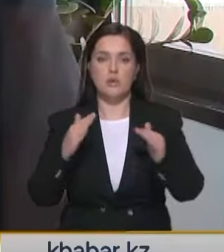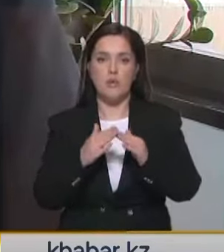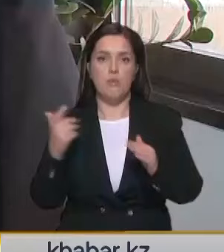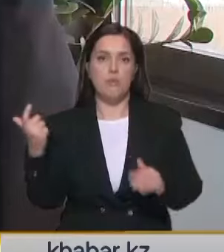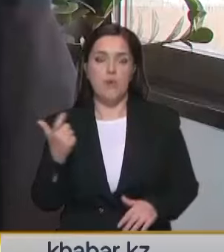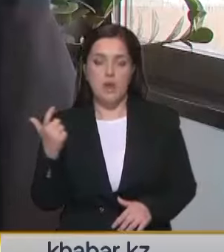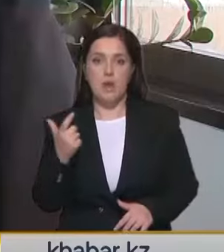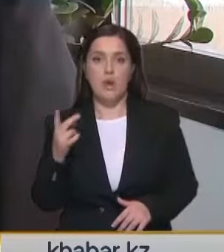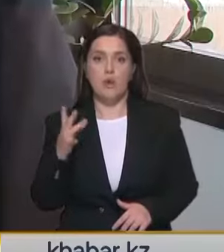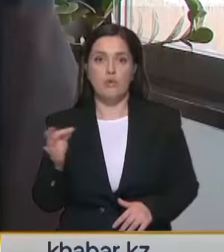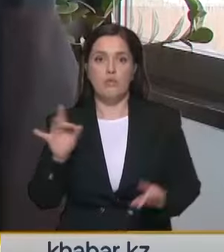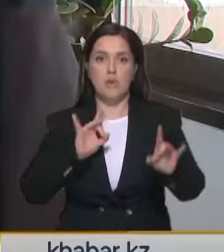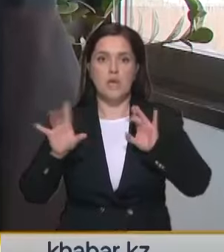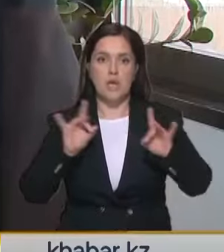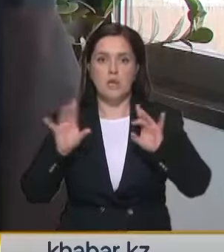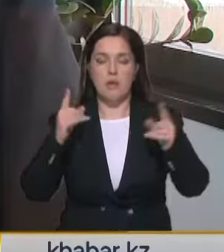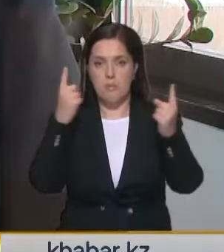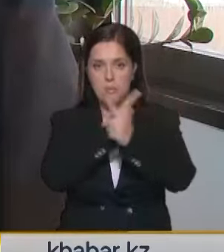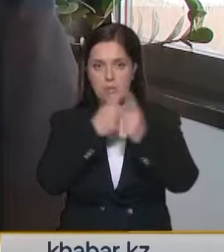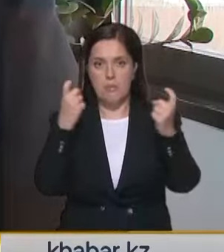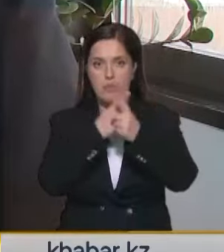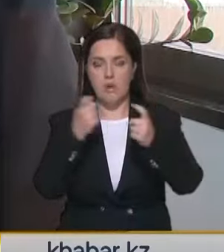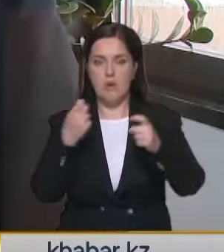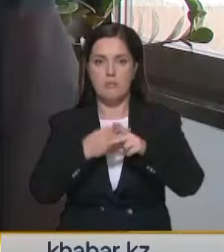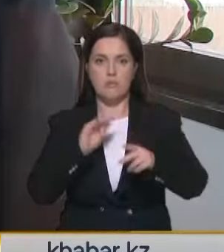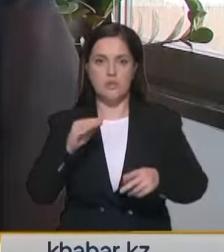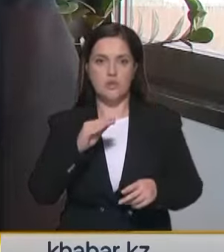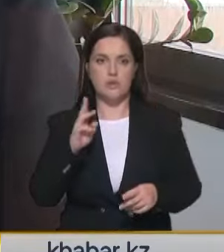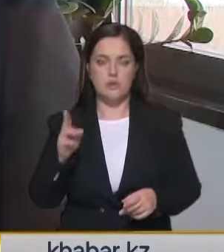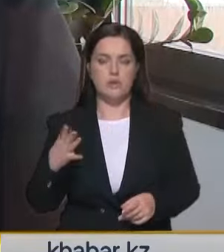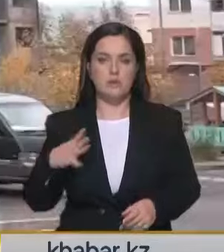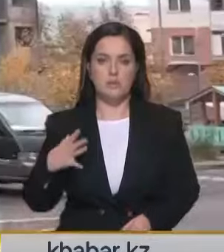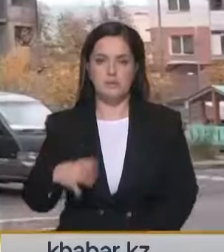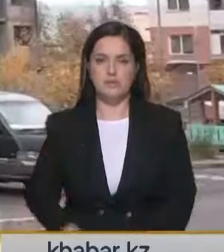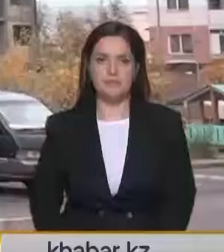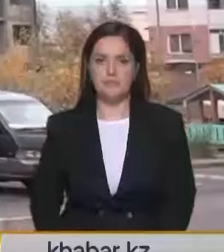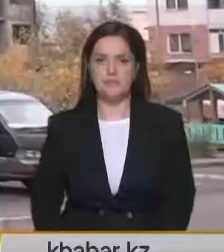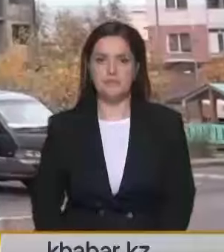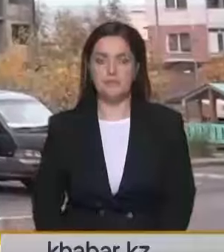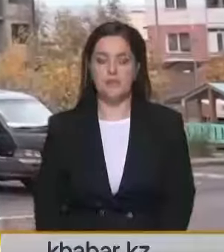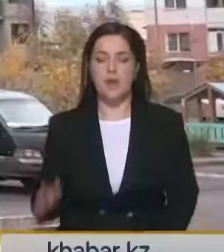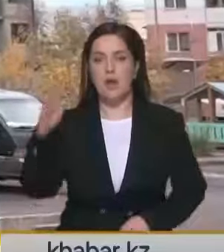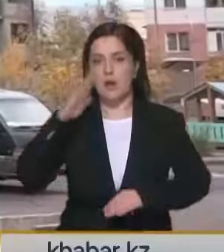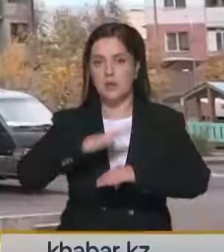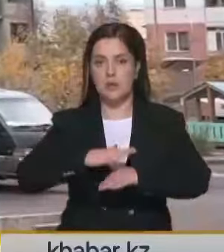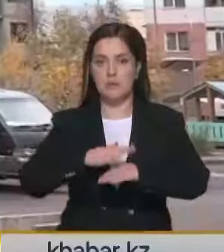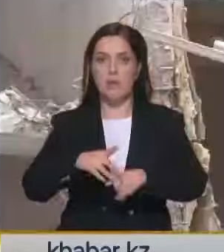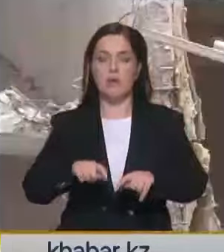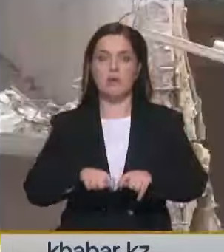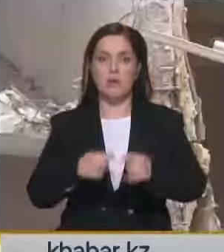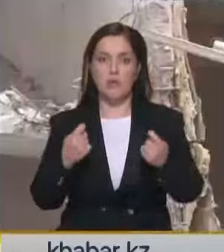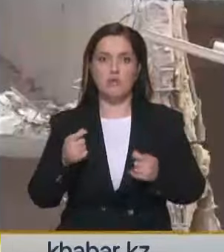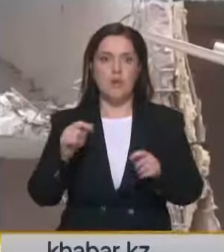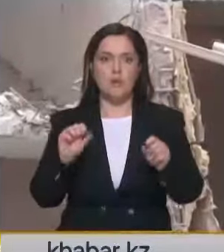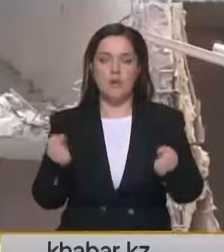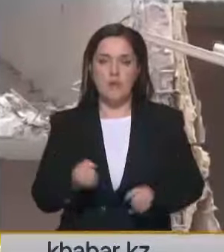дома. Однако во всех рекламных материалах объект обозначался как жилой комплекс. В Акимате отметили, что нарушение невозможно выявить